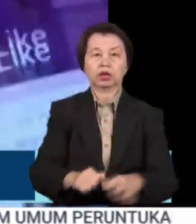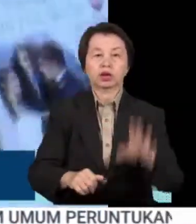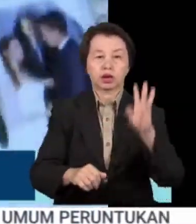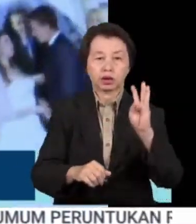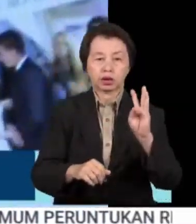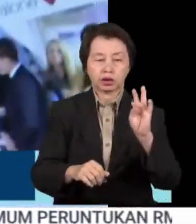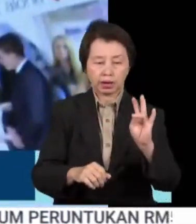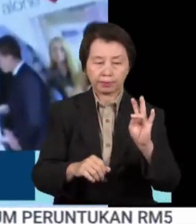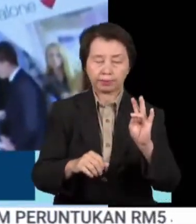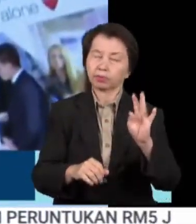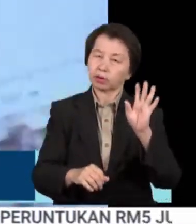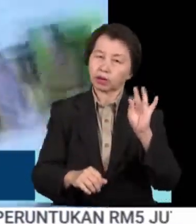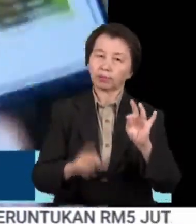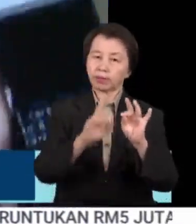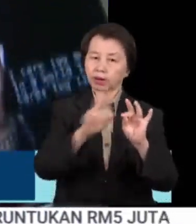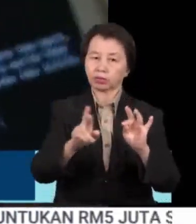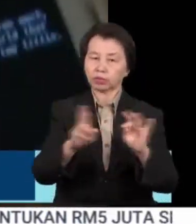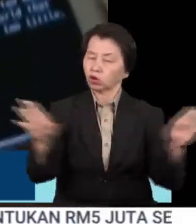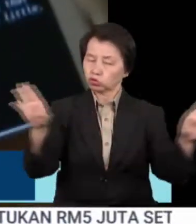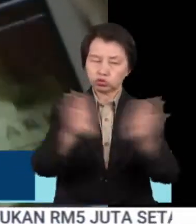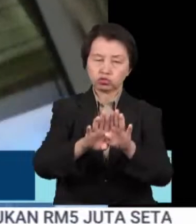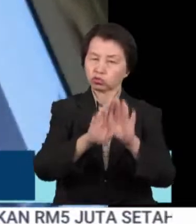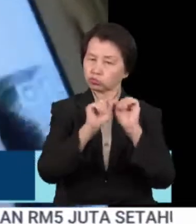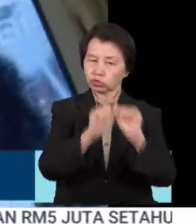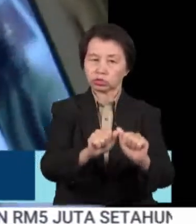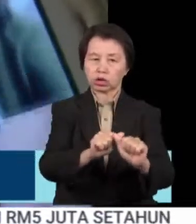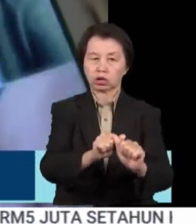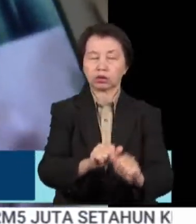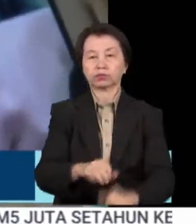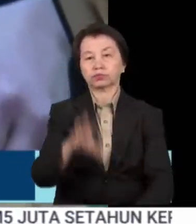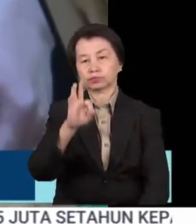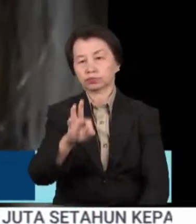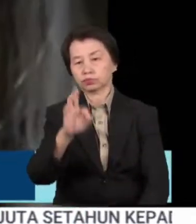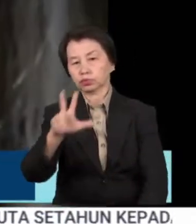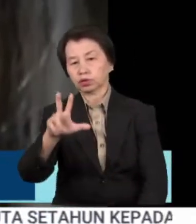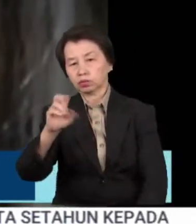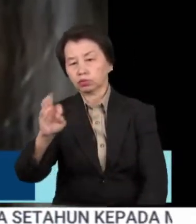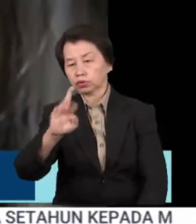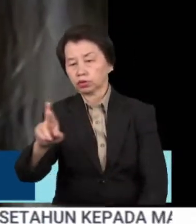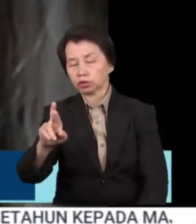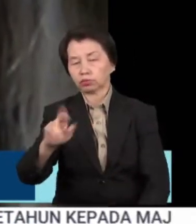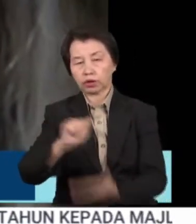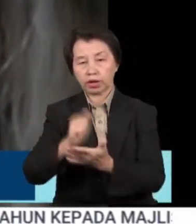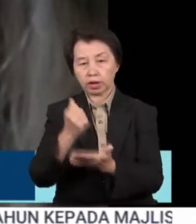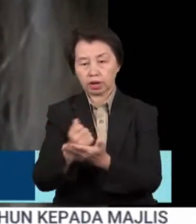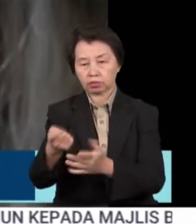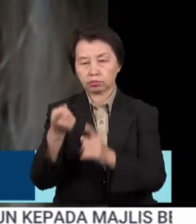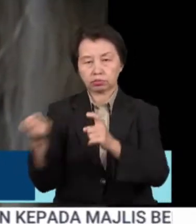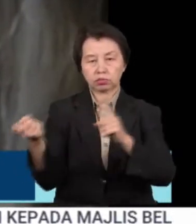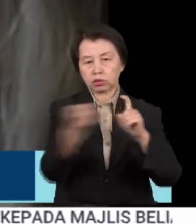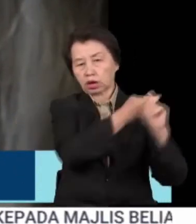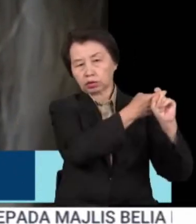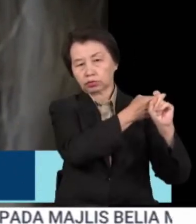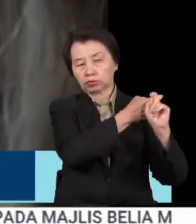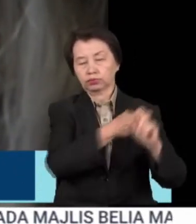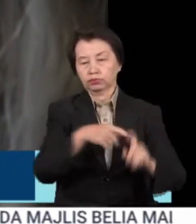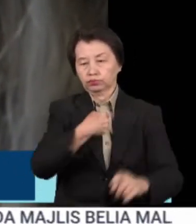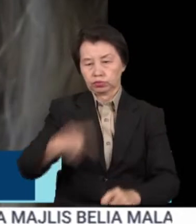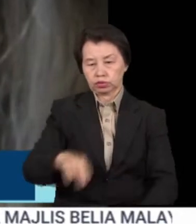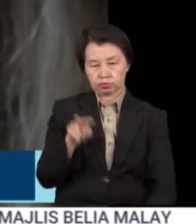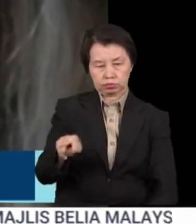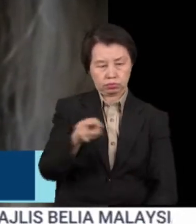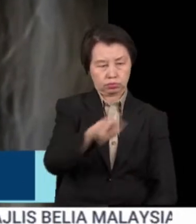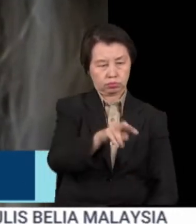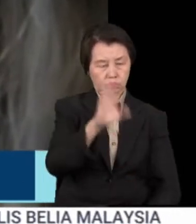8,000 daripadanya ditutup secara kekal. Kira-kira 930,000 akaun lain pula digantung. China memantau